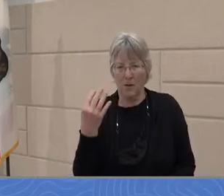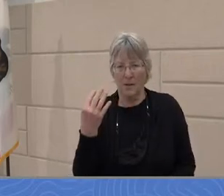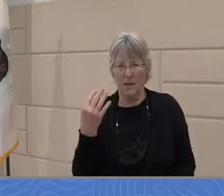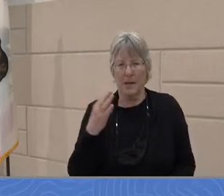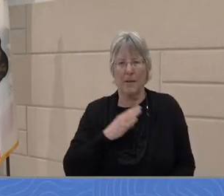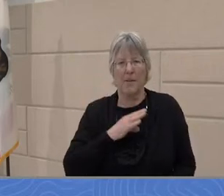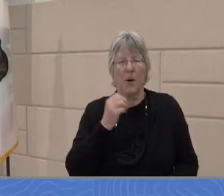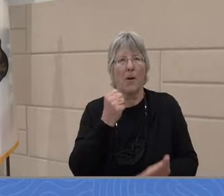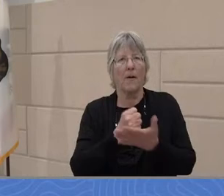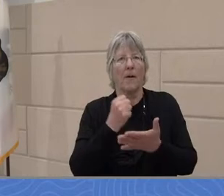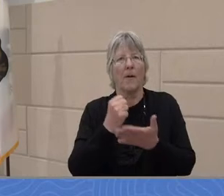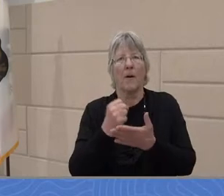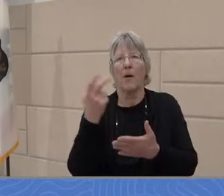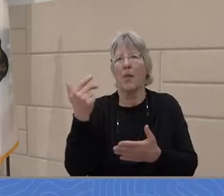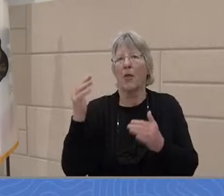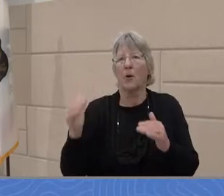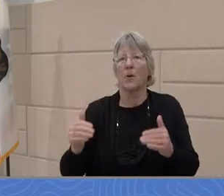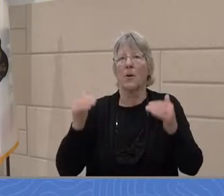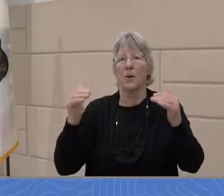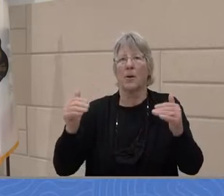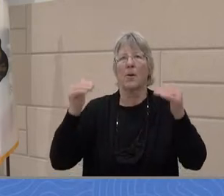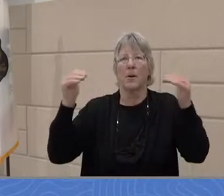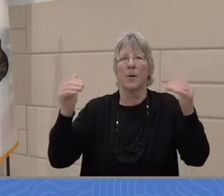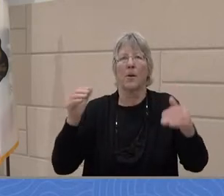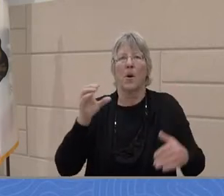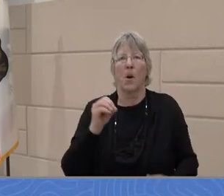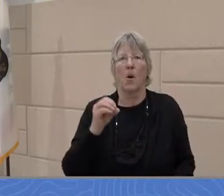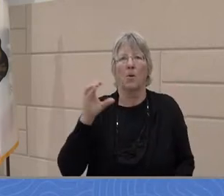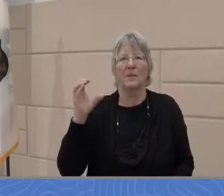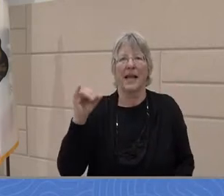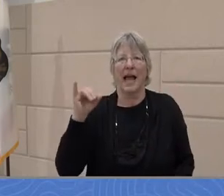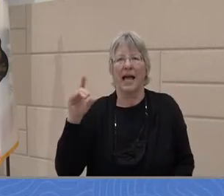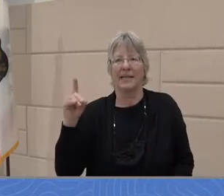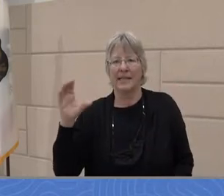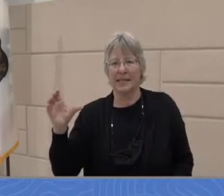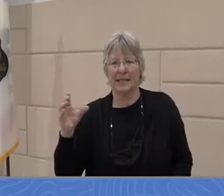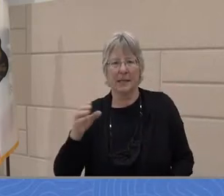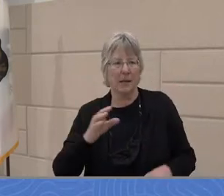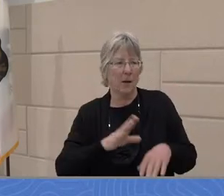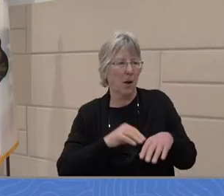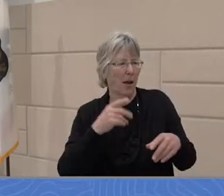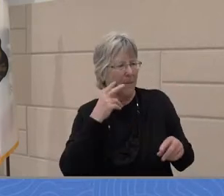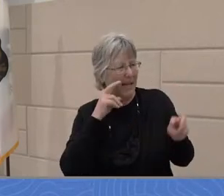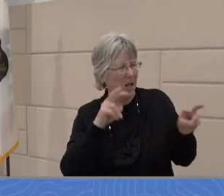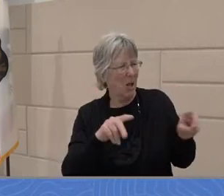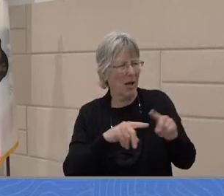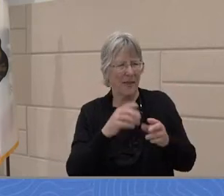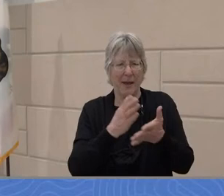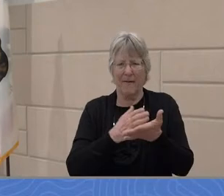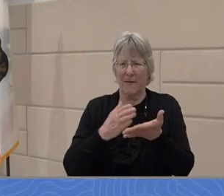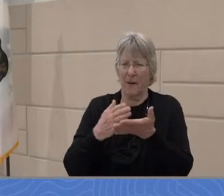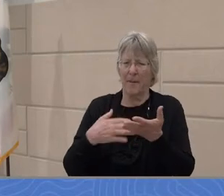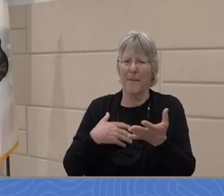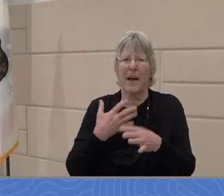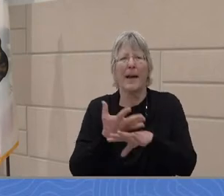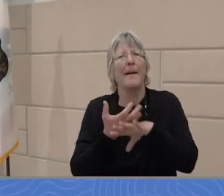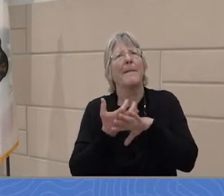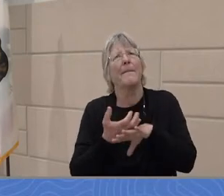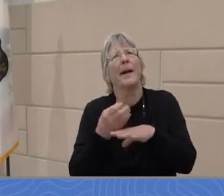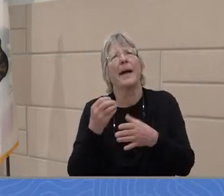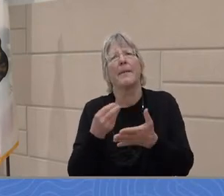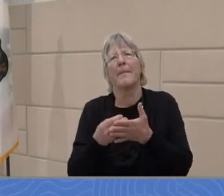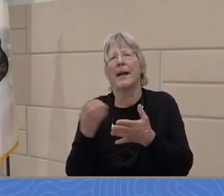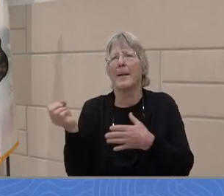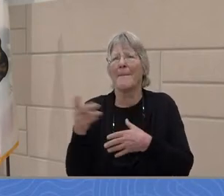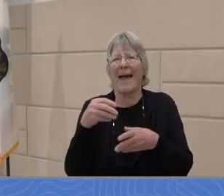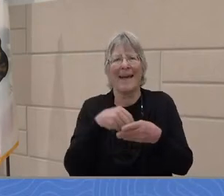14គណៈនាយកគណៈកម្មការបានតម្លើងសមាជិកនៃគណៈនៃអ្នក